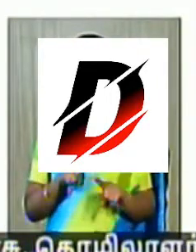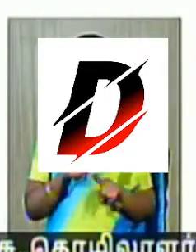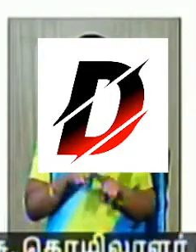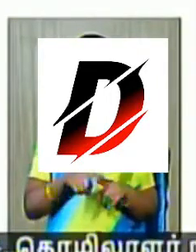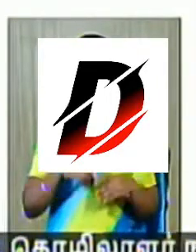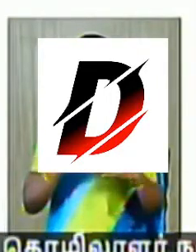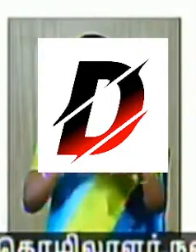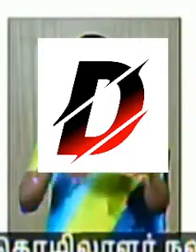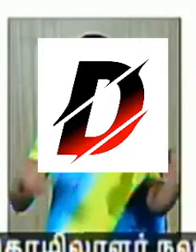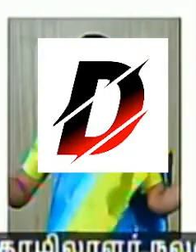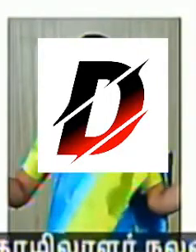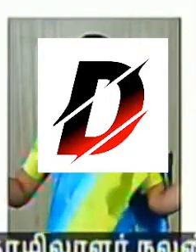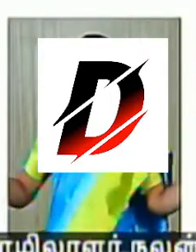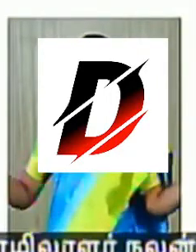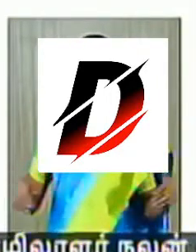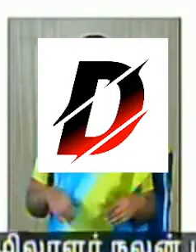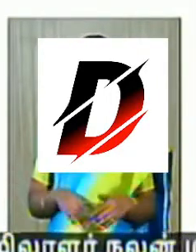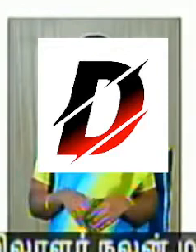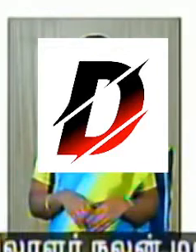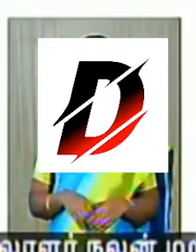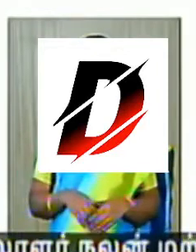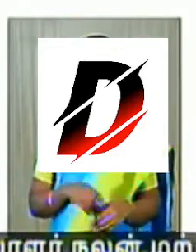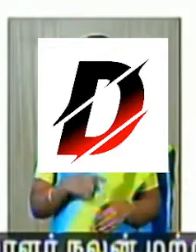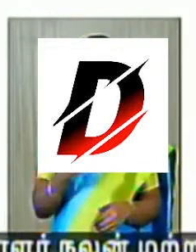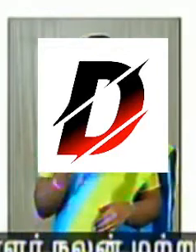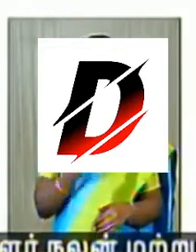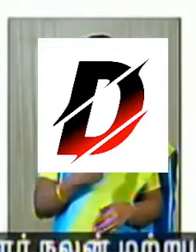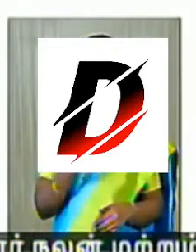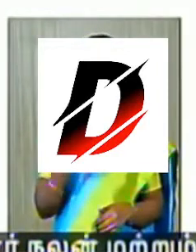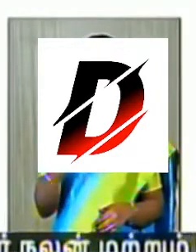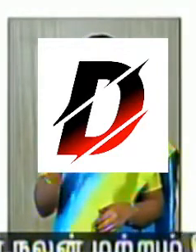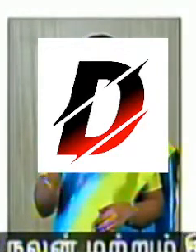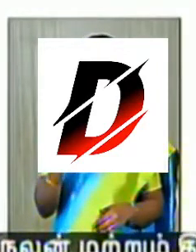என்ன அளவு திட்டம்? எக்ஸ்எக்ஸில் எப்பயும் போல்